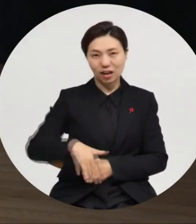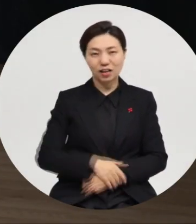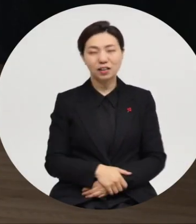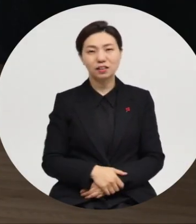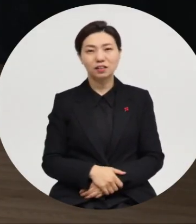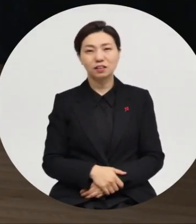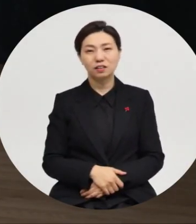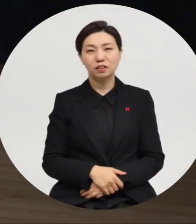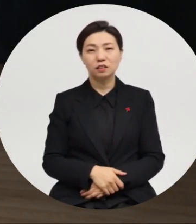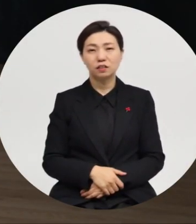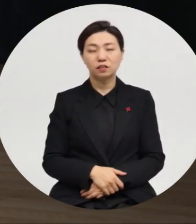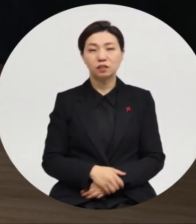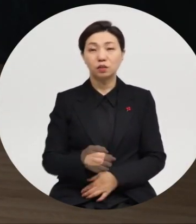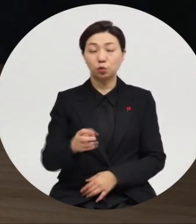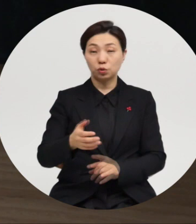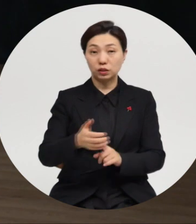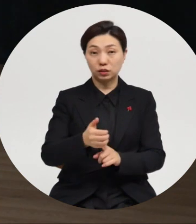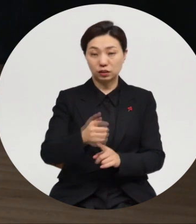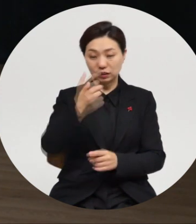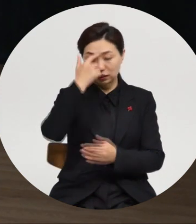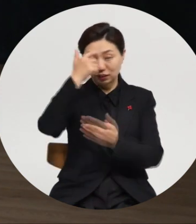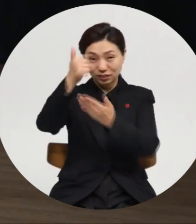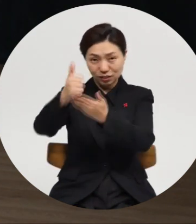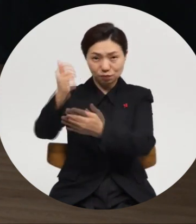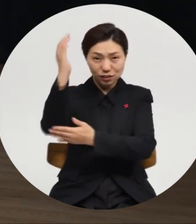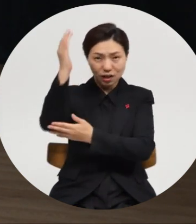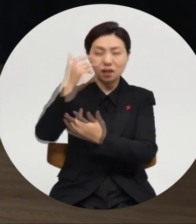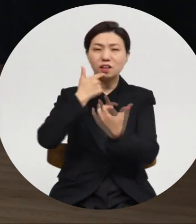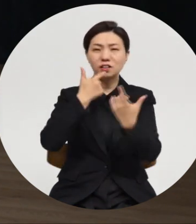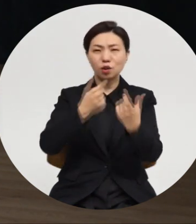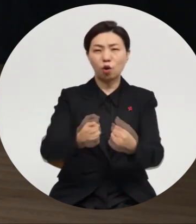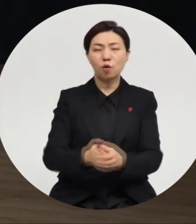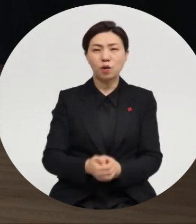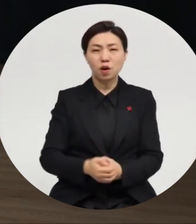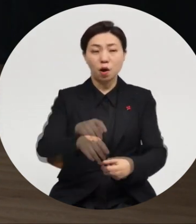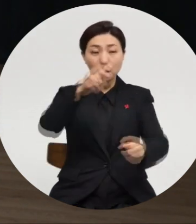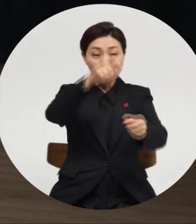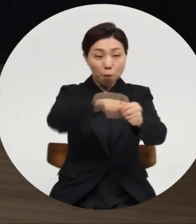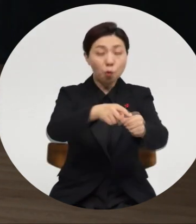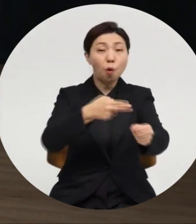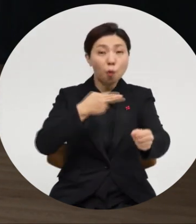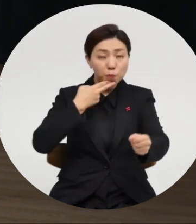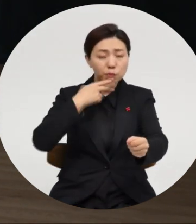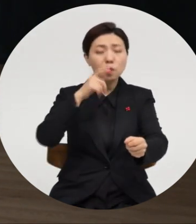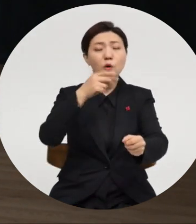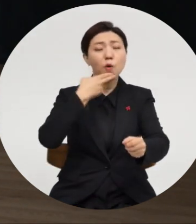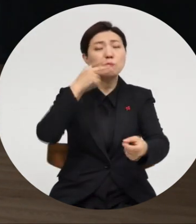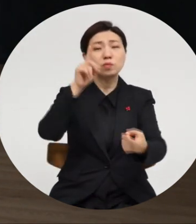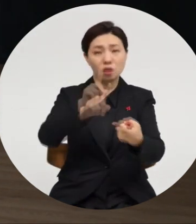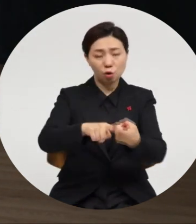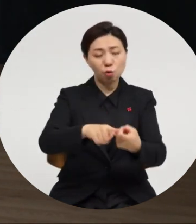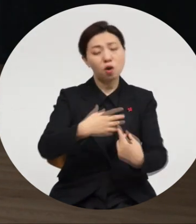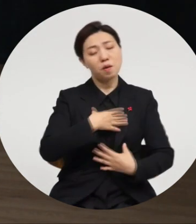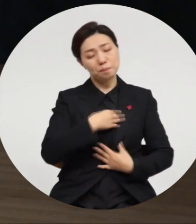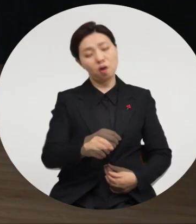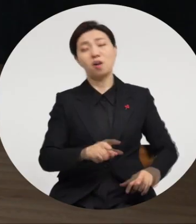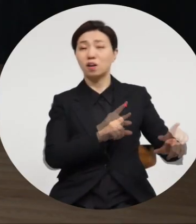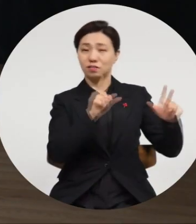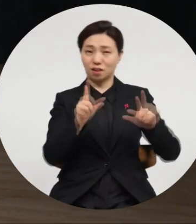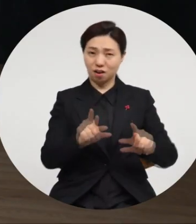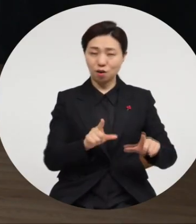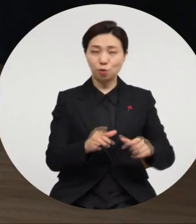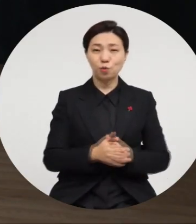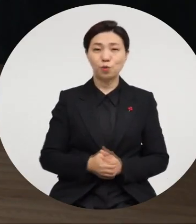다행이라는 생각이 들었고 그리고 스님 말씀해 주셨던 대로 목적이 없으면 없는 대로 편안하게